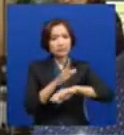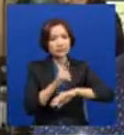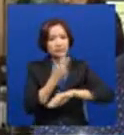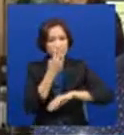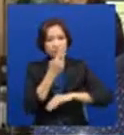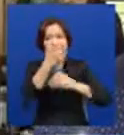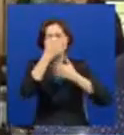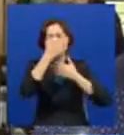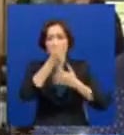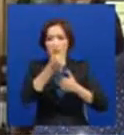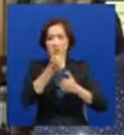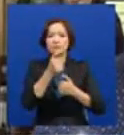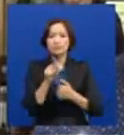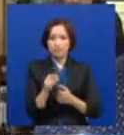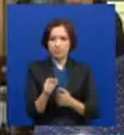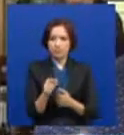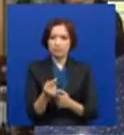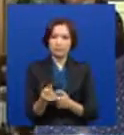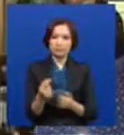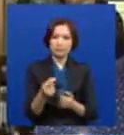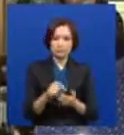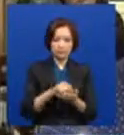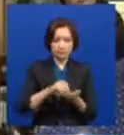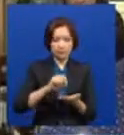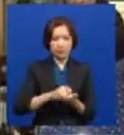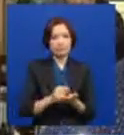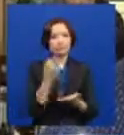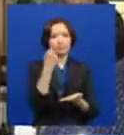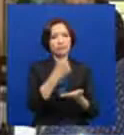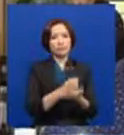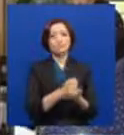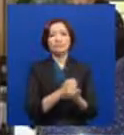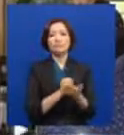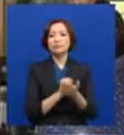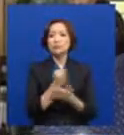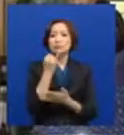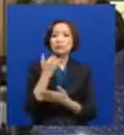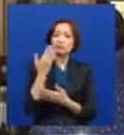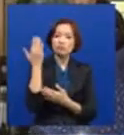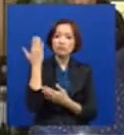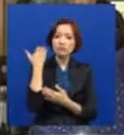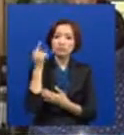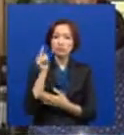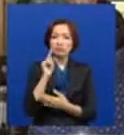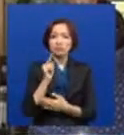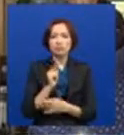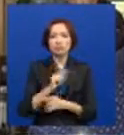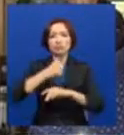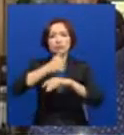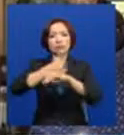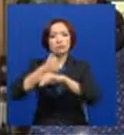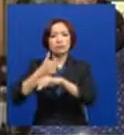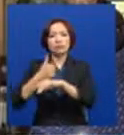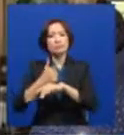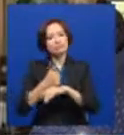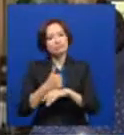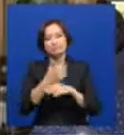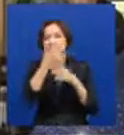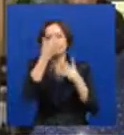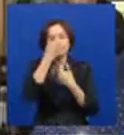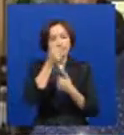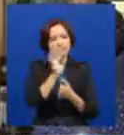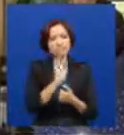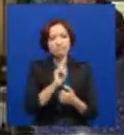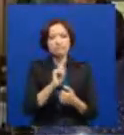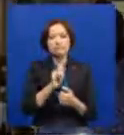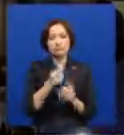สนใจแล้วก็เลยเข้าขึ้นมาจดทะเบียนเพื่อให้มันถูกต้องเพราะสมัยก่อนก็ทางผู้ใหญ่เขาก็ไม่ได้สนใจในเรื่อง